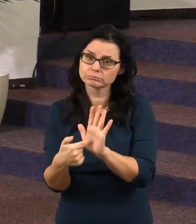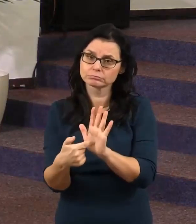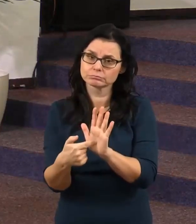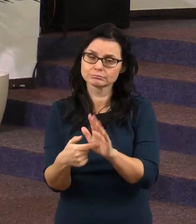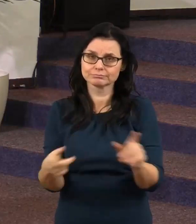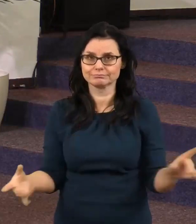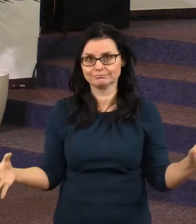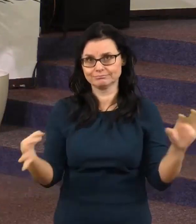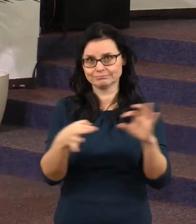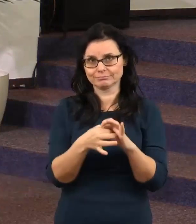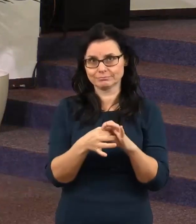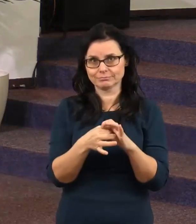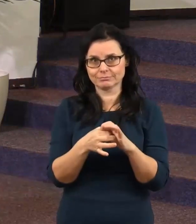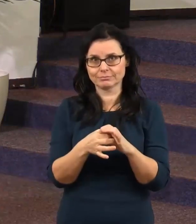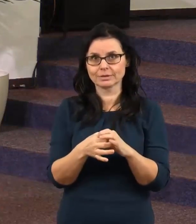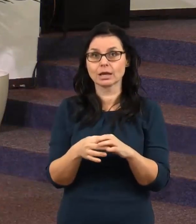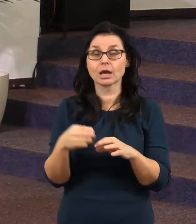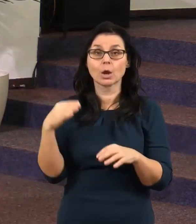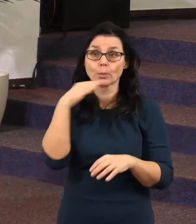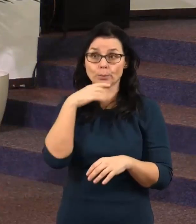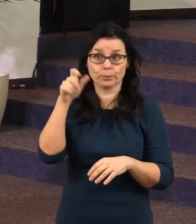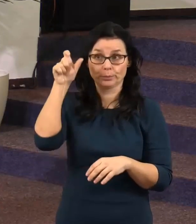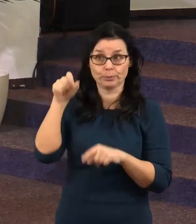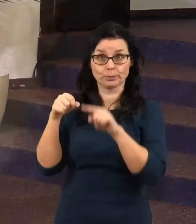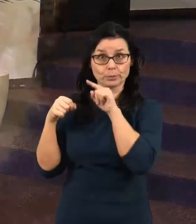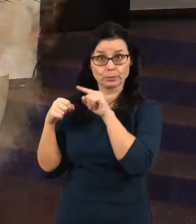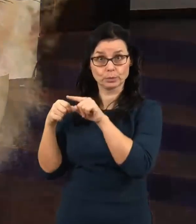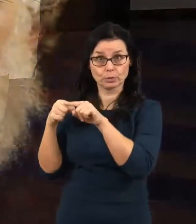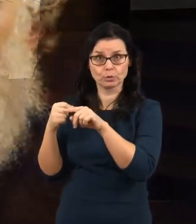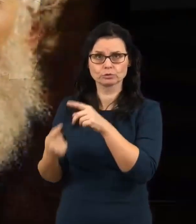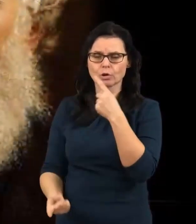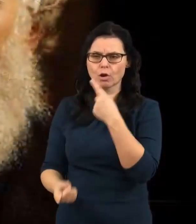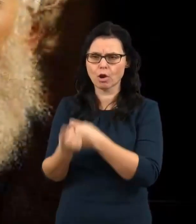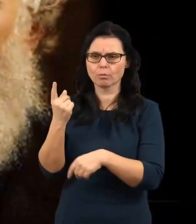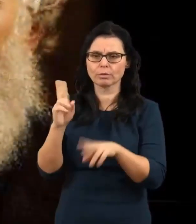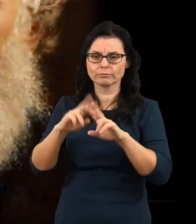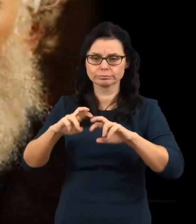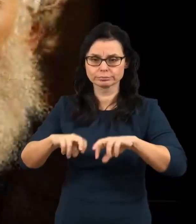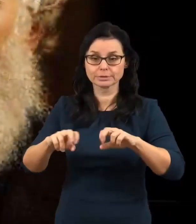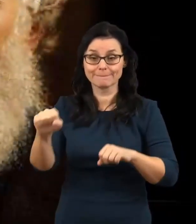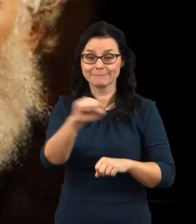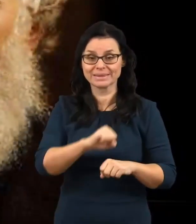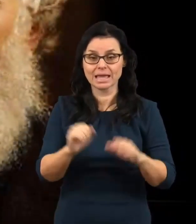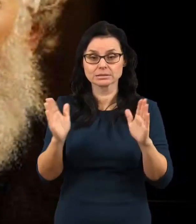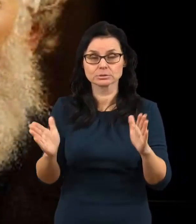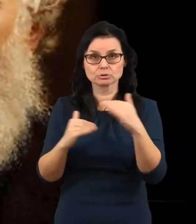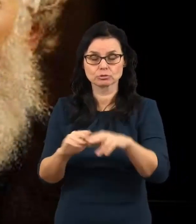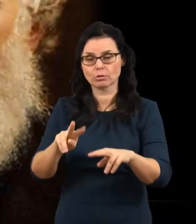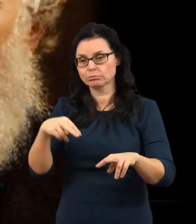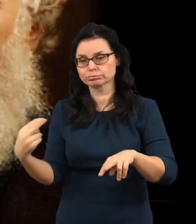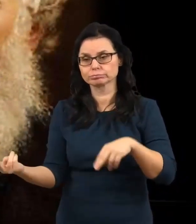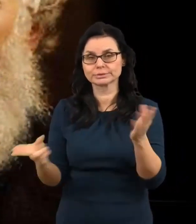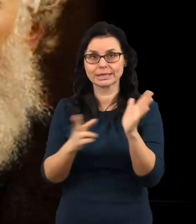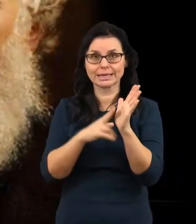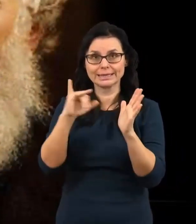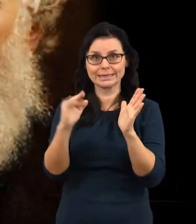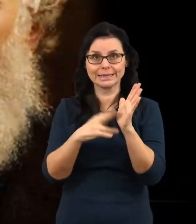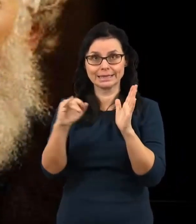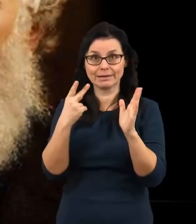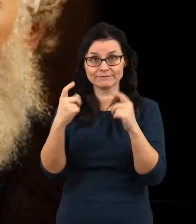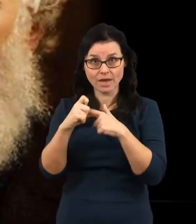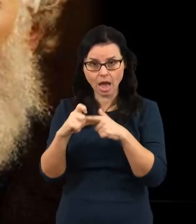Henry Lajard objevil rozvaliny Ninive a také rozsáhlou